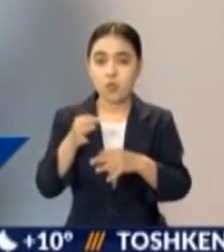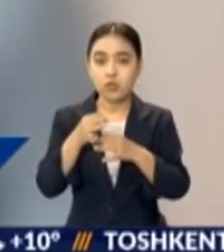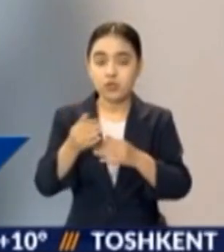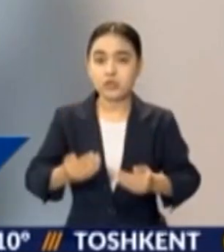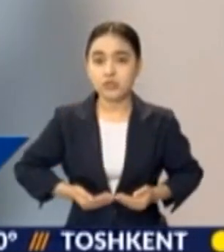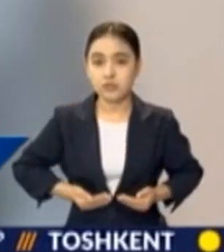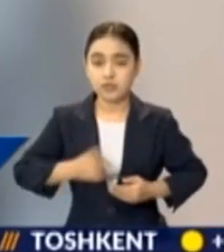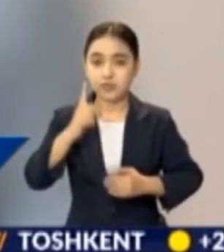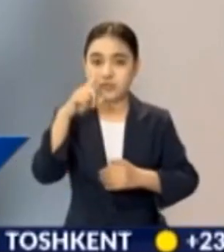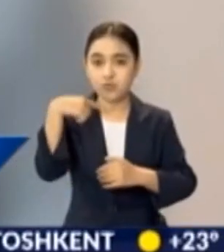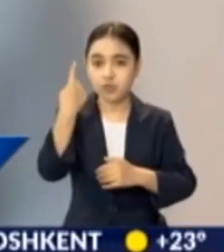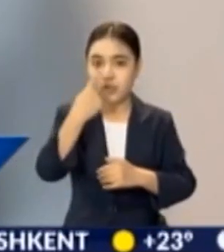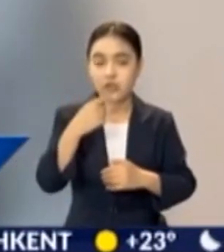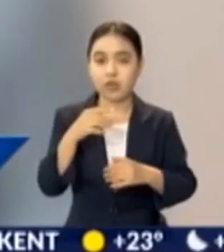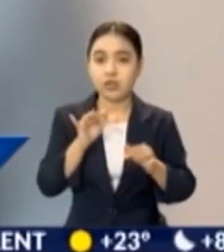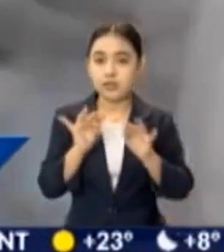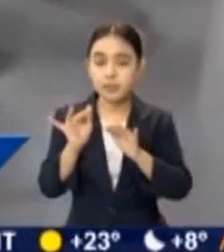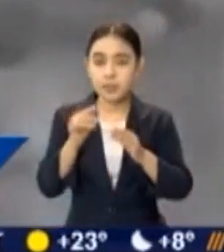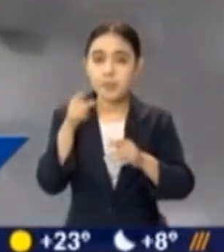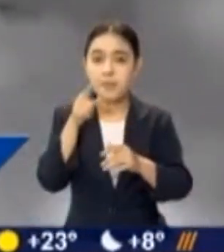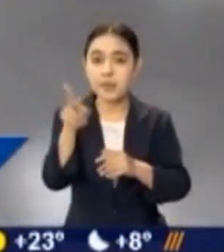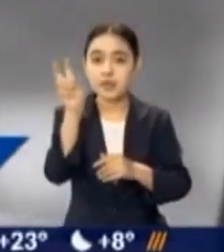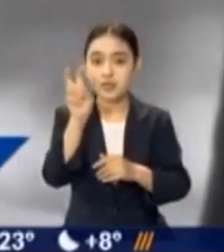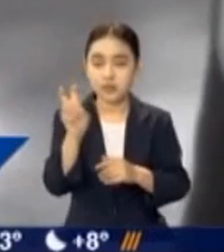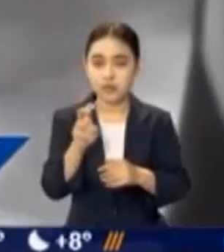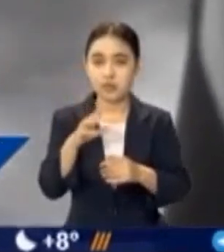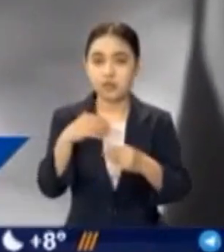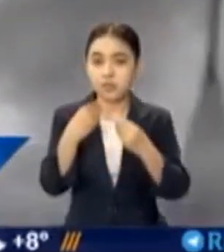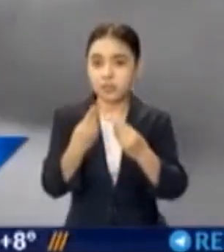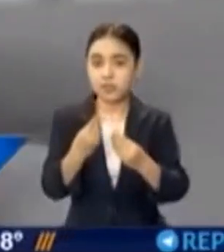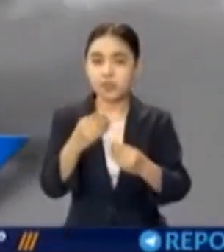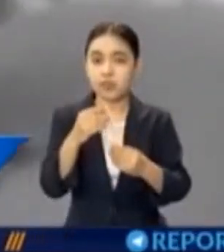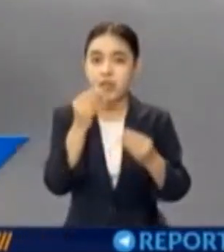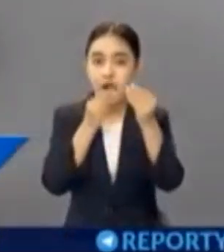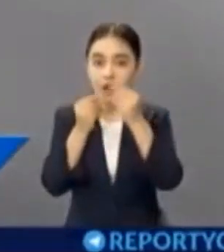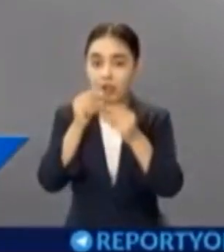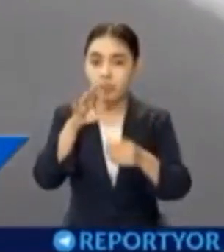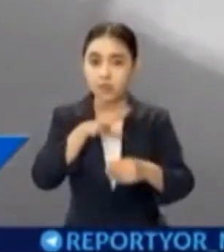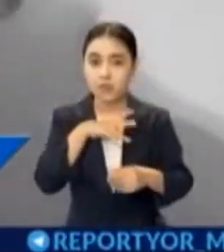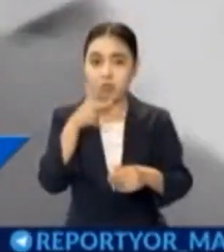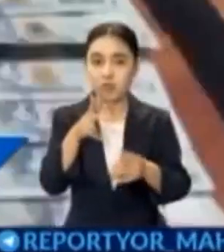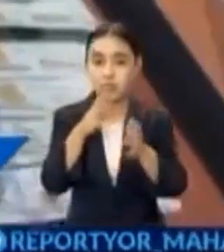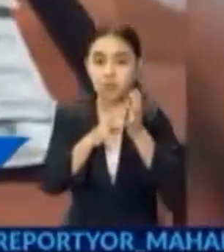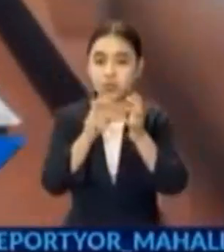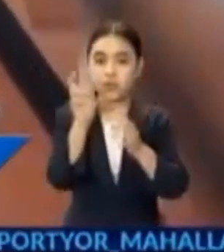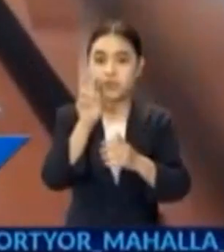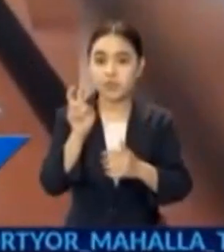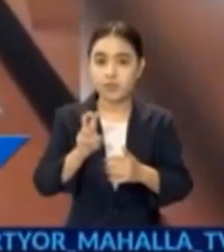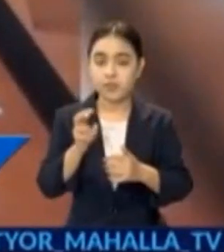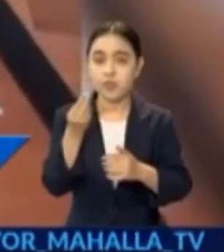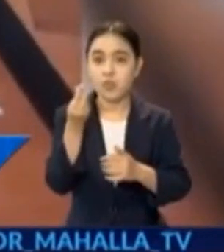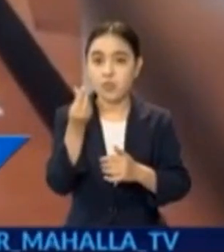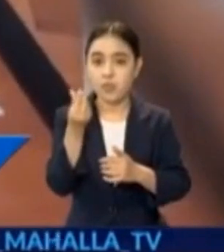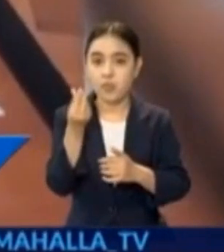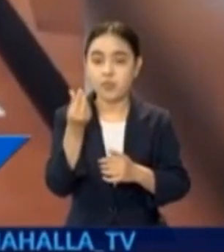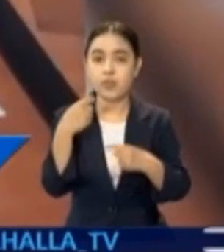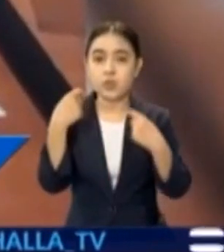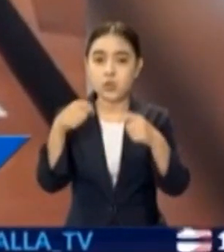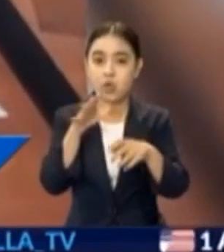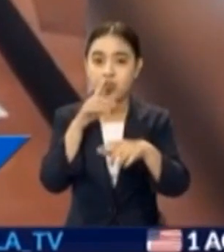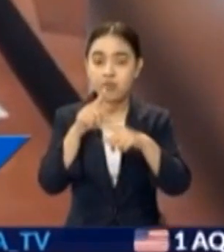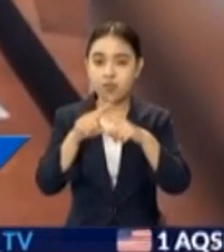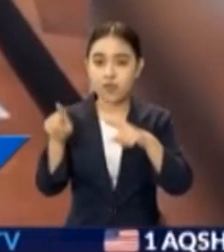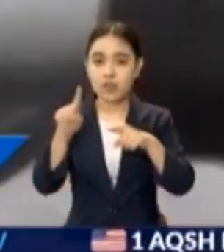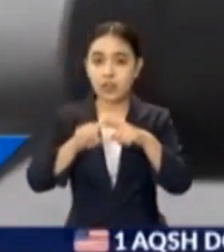istiqomat qiluvchi shaxs tadbir ishtirokchilariga 1000 AQSh dollari evaziga qalbaki bo'lgan 3900 AQSh dollari miqdordagi pullarni sotayotgan